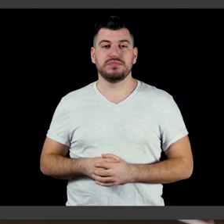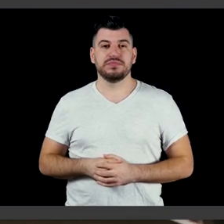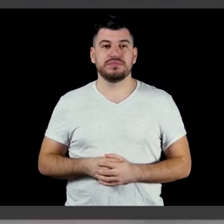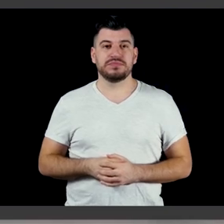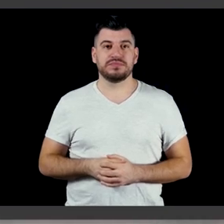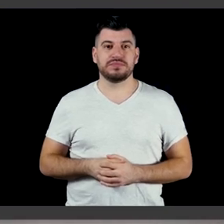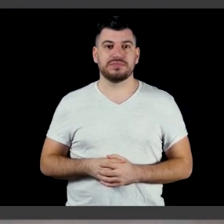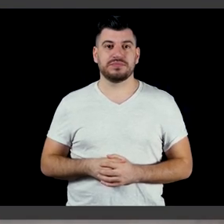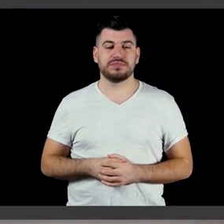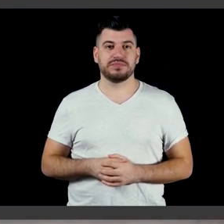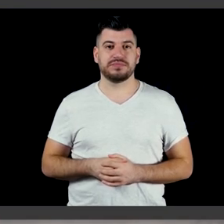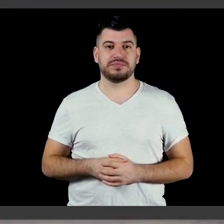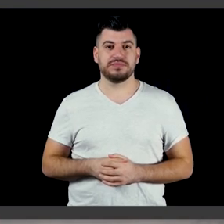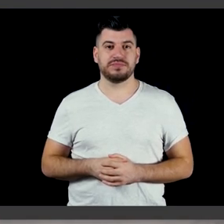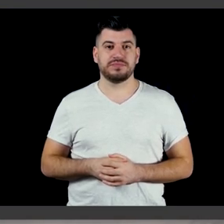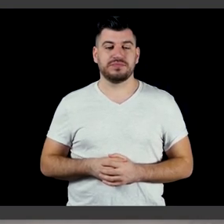θα τα βάλω εδώ.